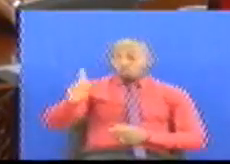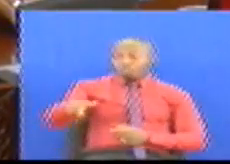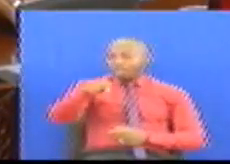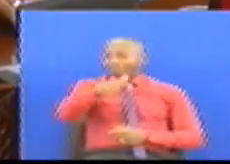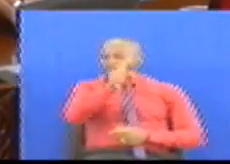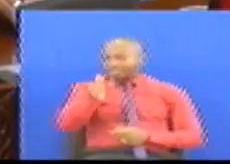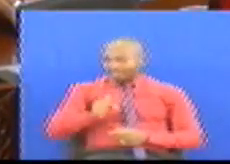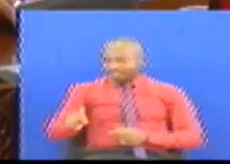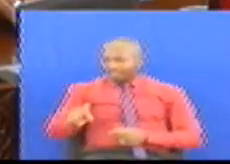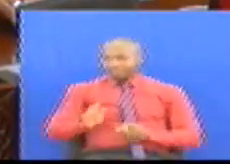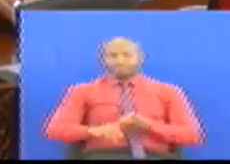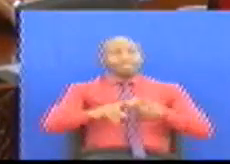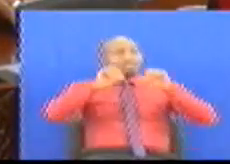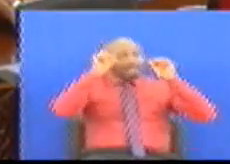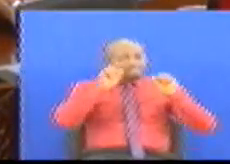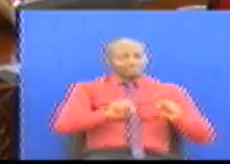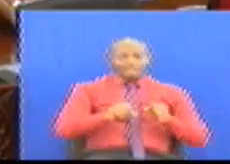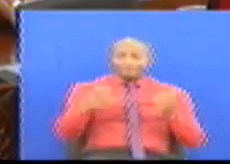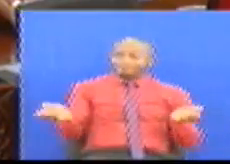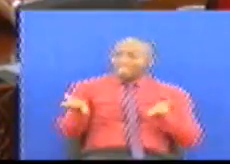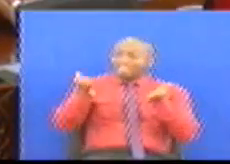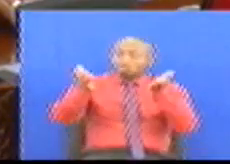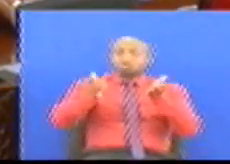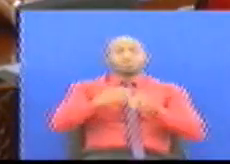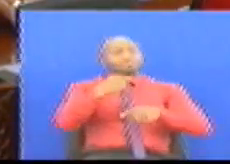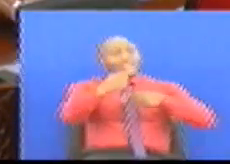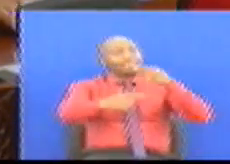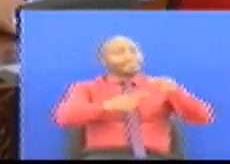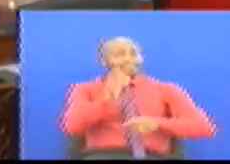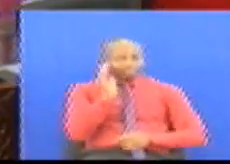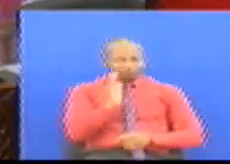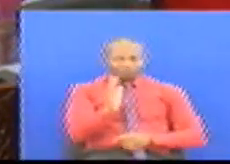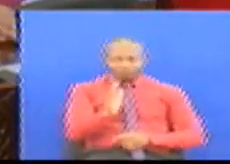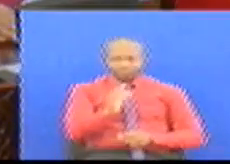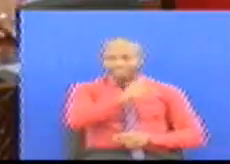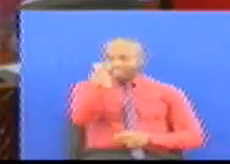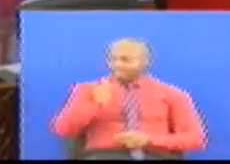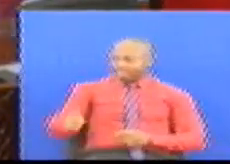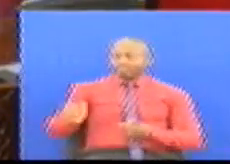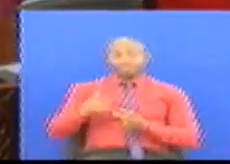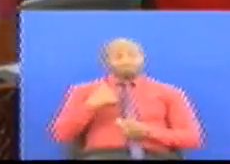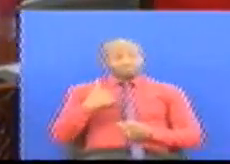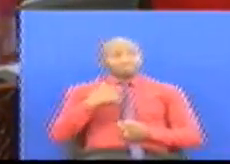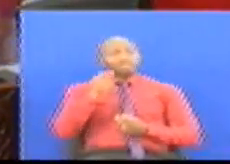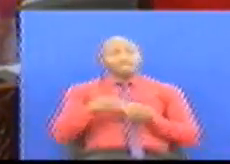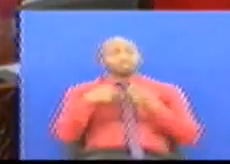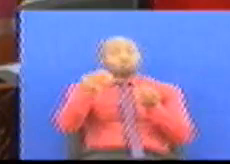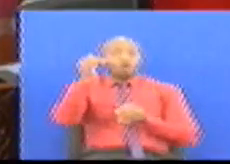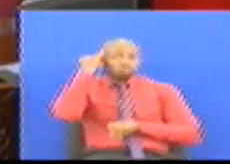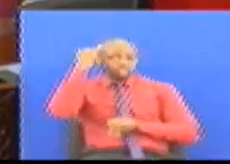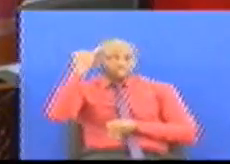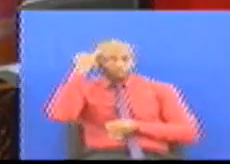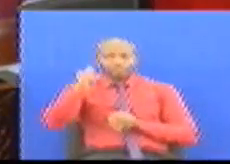nchini, lazima maendeleo ya elimu yaweze kuendelea nchini. Hivyo basi nilikuwa na ushauri kadhaa